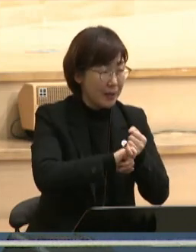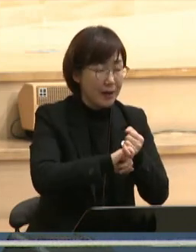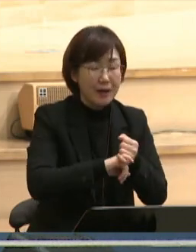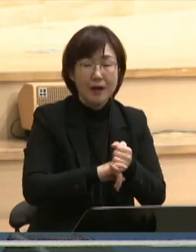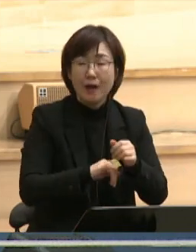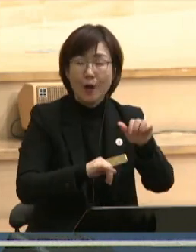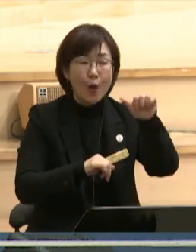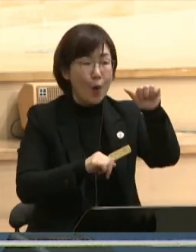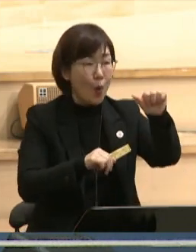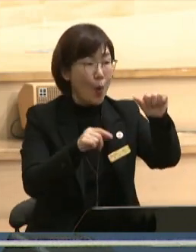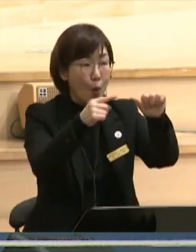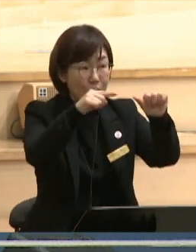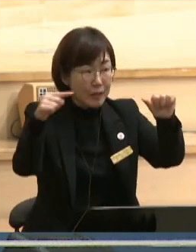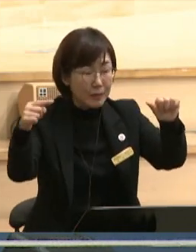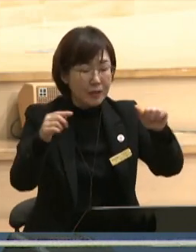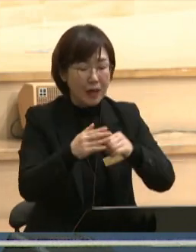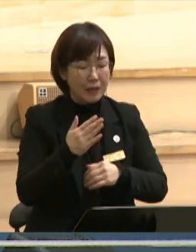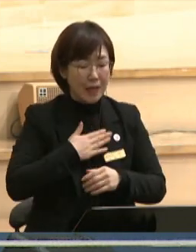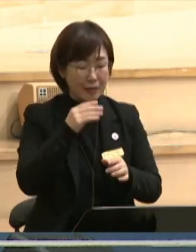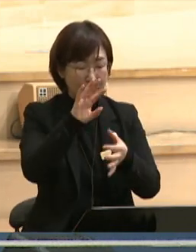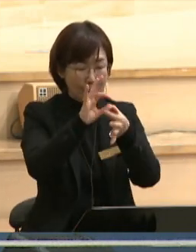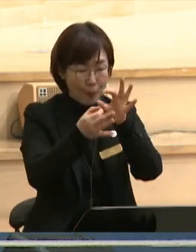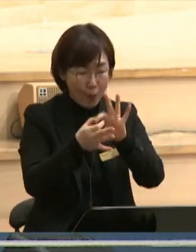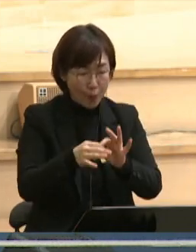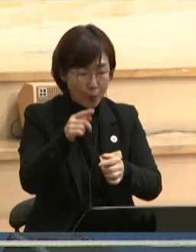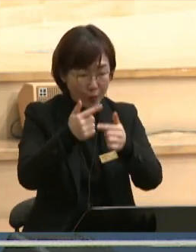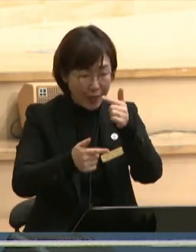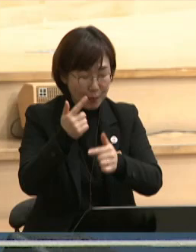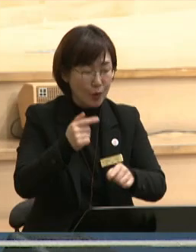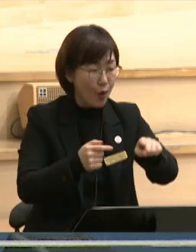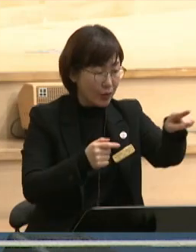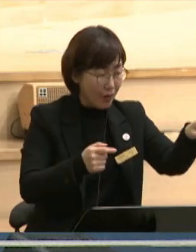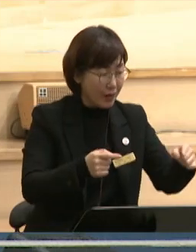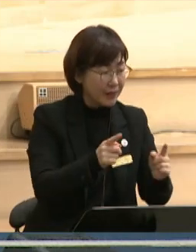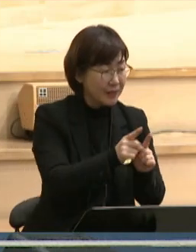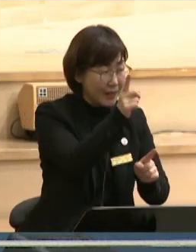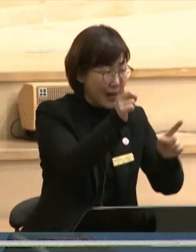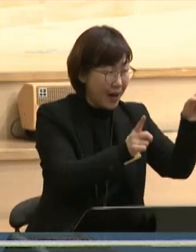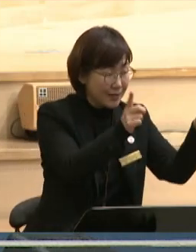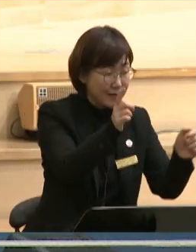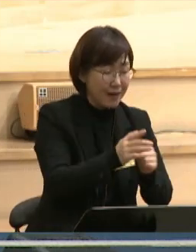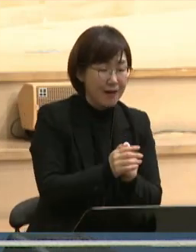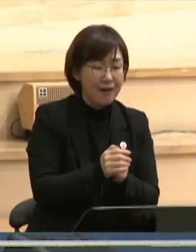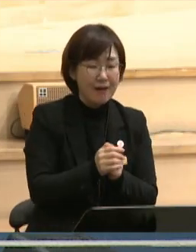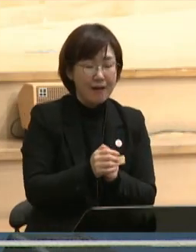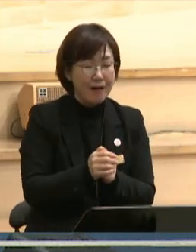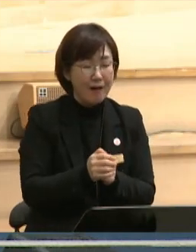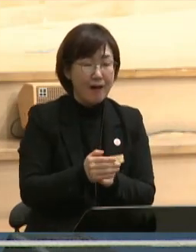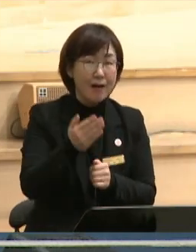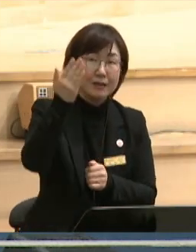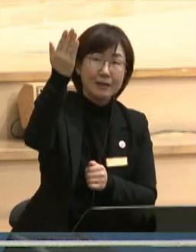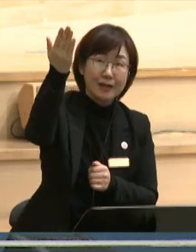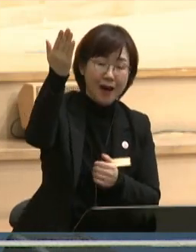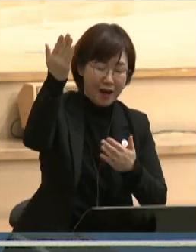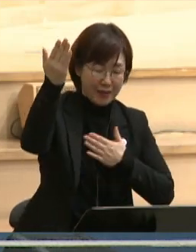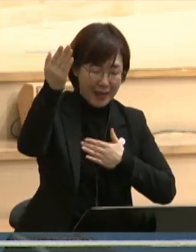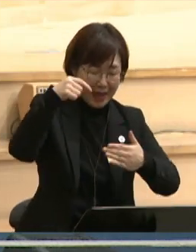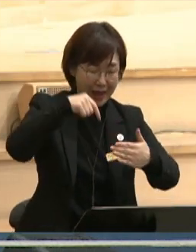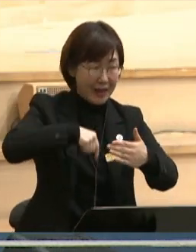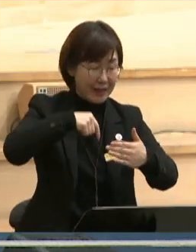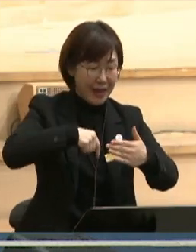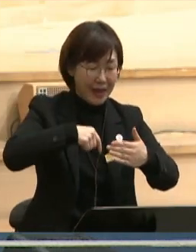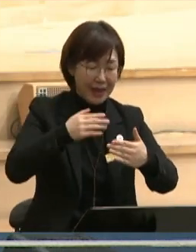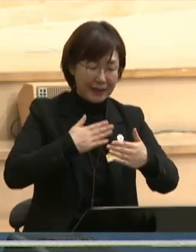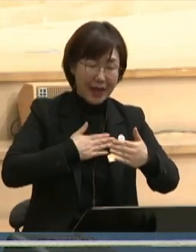5절도 한번 보세요 나는 포도나무요 너희는 가지라 그가 내 안에 내가